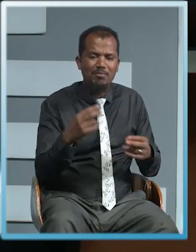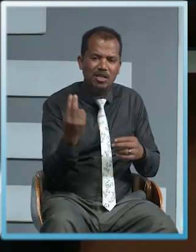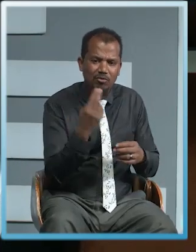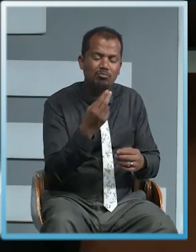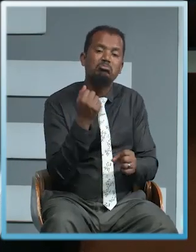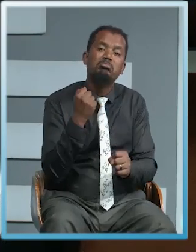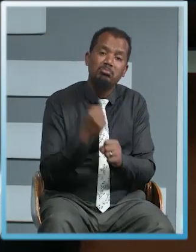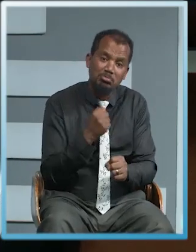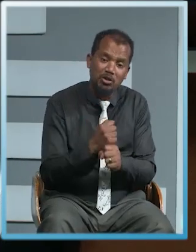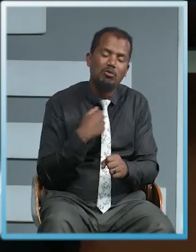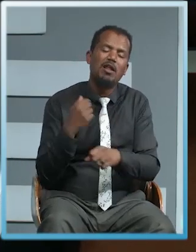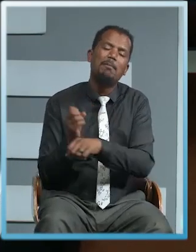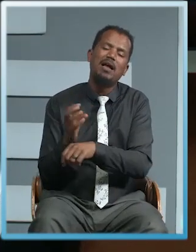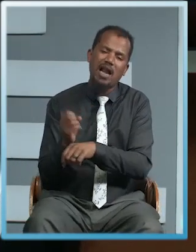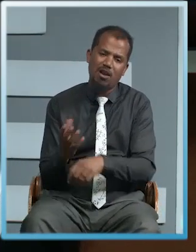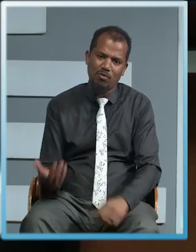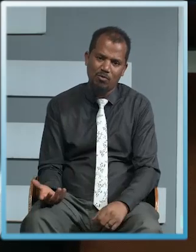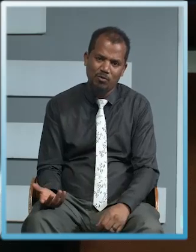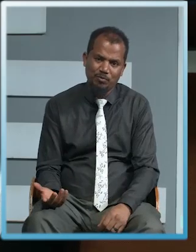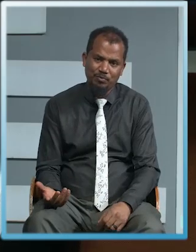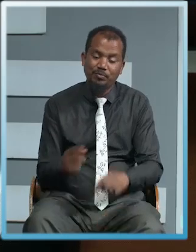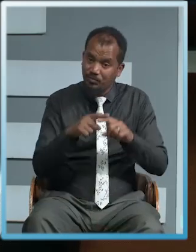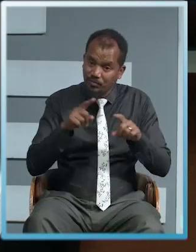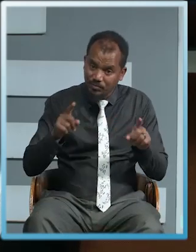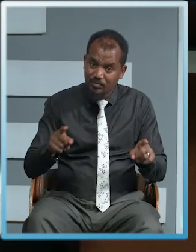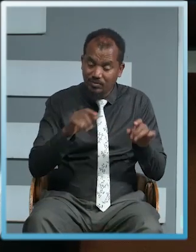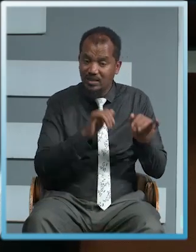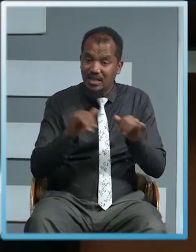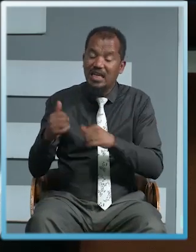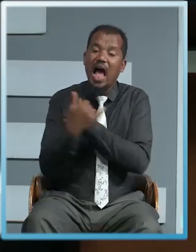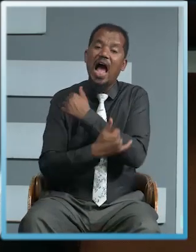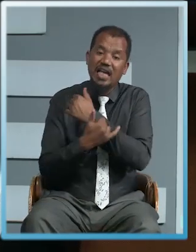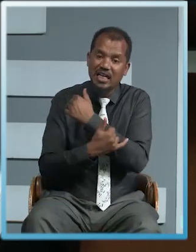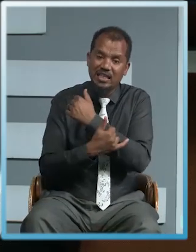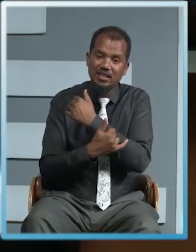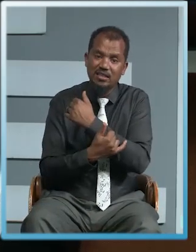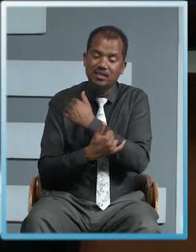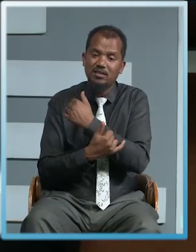እየተጠቀሙ ቢሰሩ መከራ አለው ነገር ግን እንደ አገር